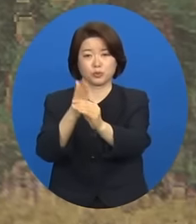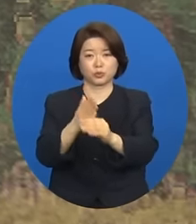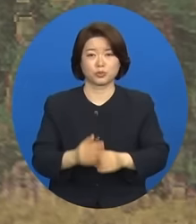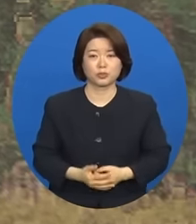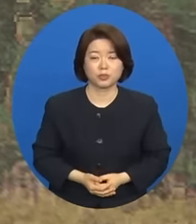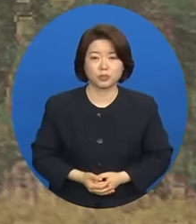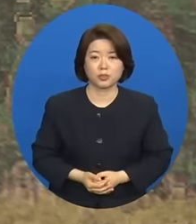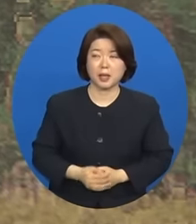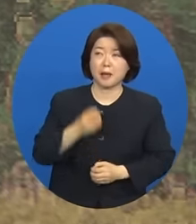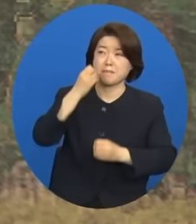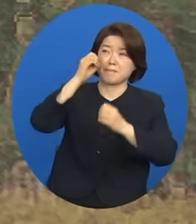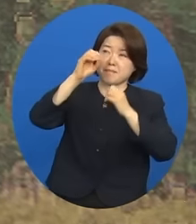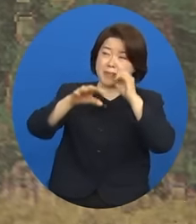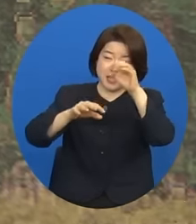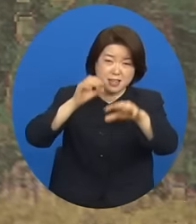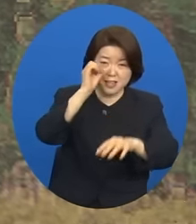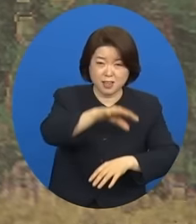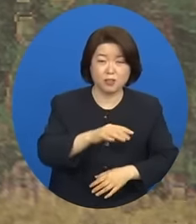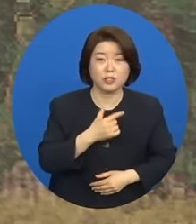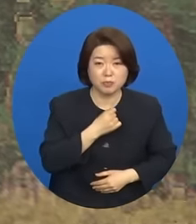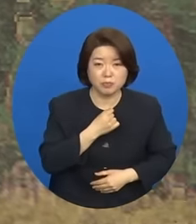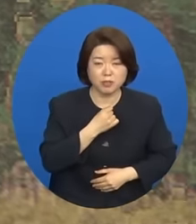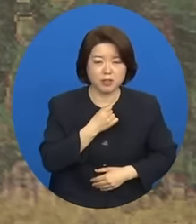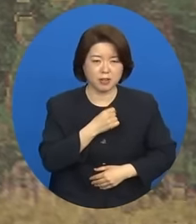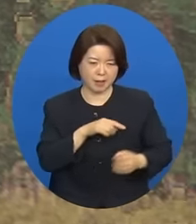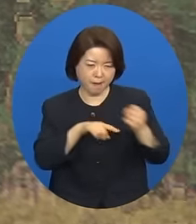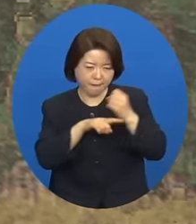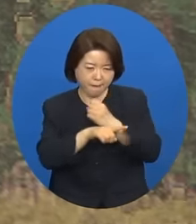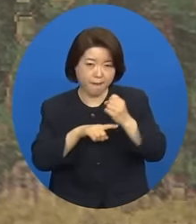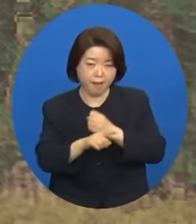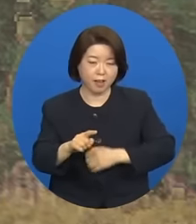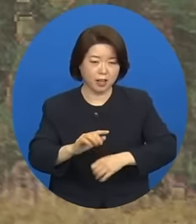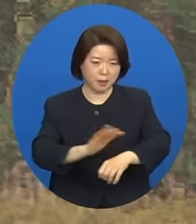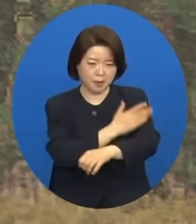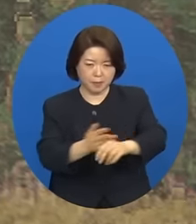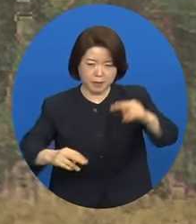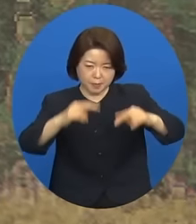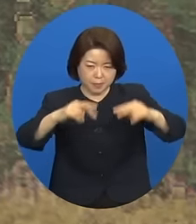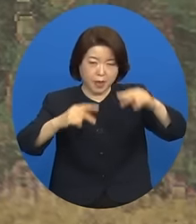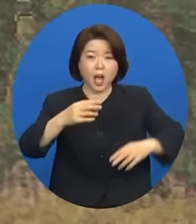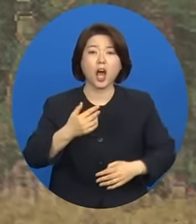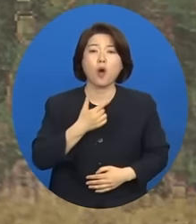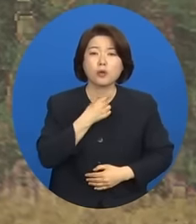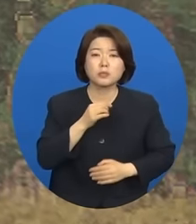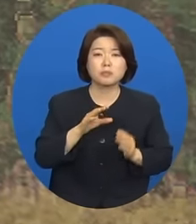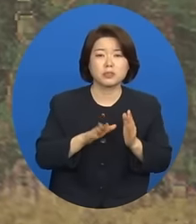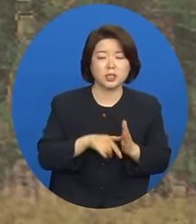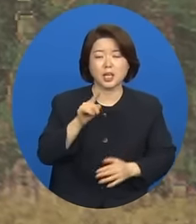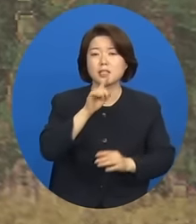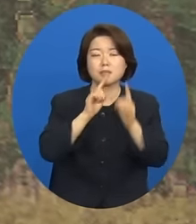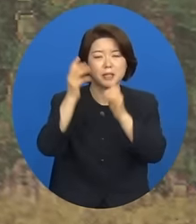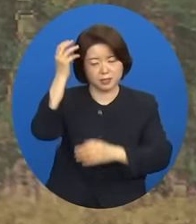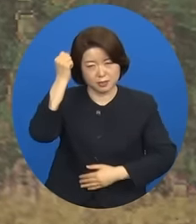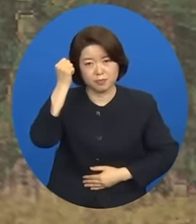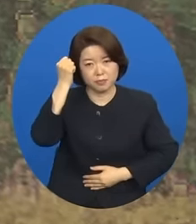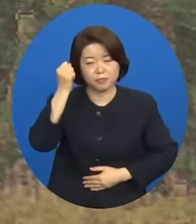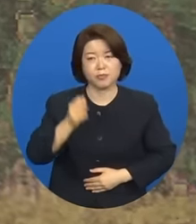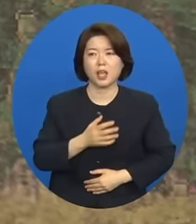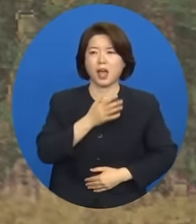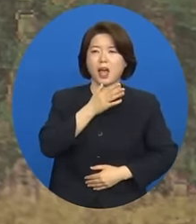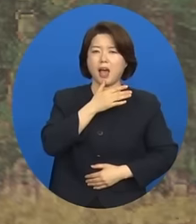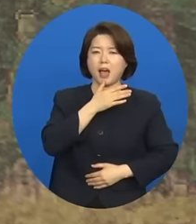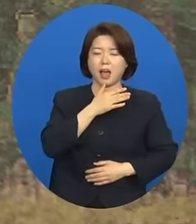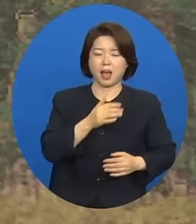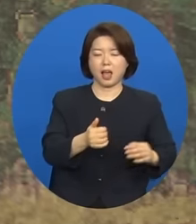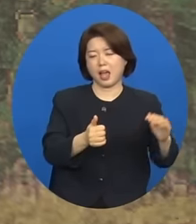말하고 싶은 거, 따지고 싶은 거, 시시비비 가르고 싶을 때 이 말씀을 붙잡으세요. 아, 라반에게 당할 때